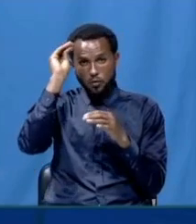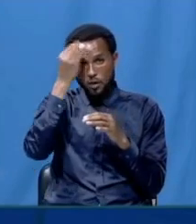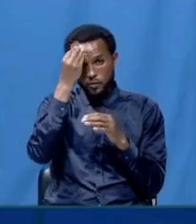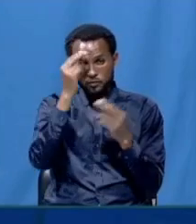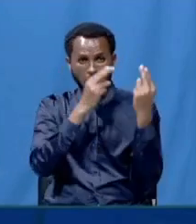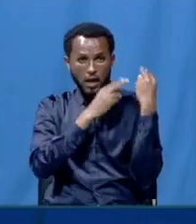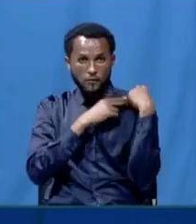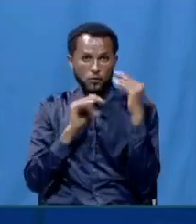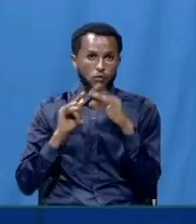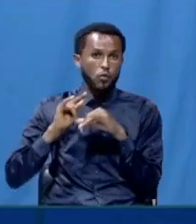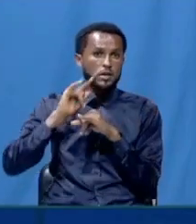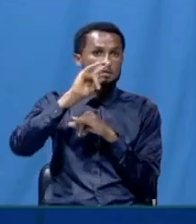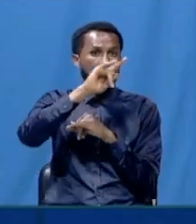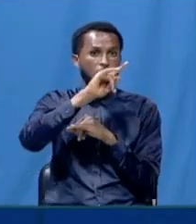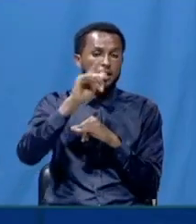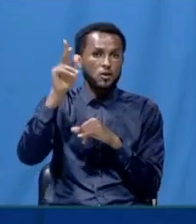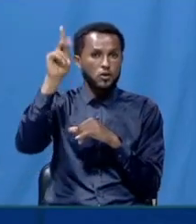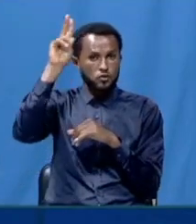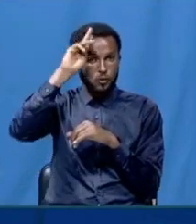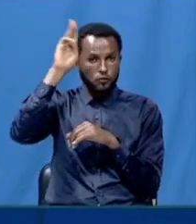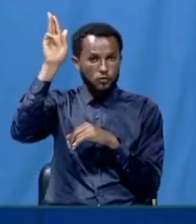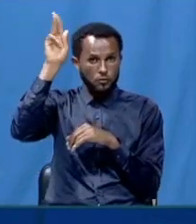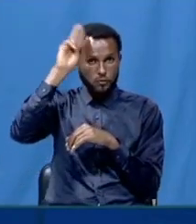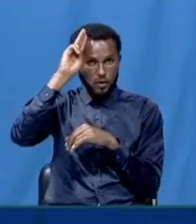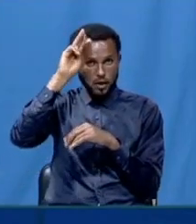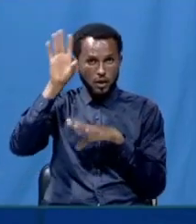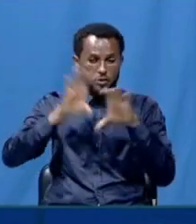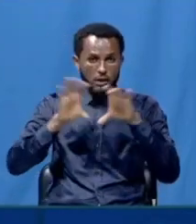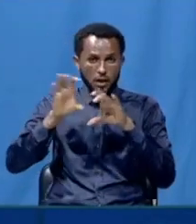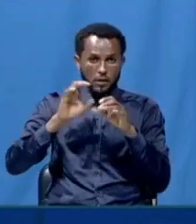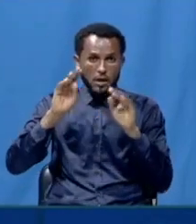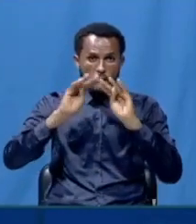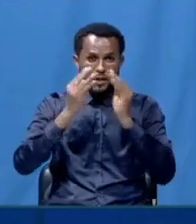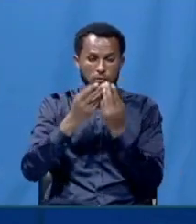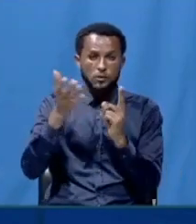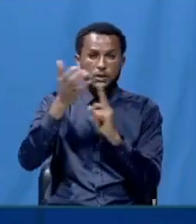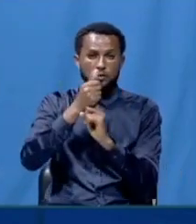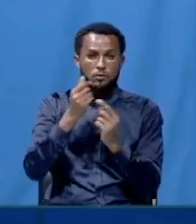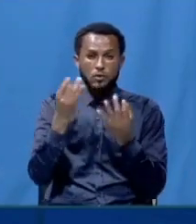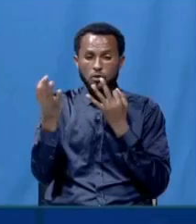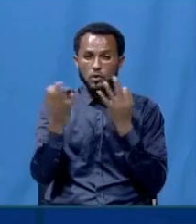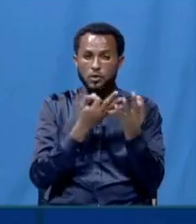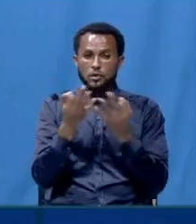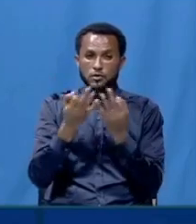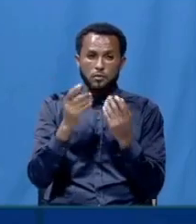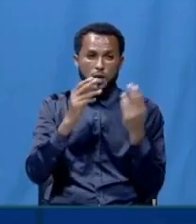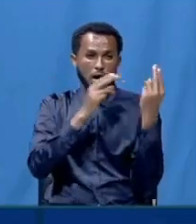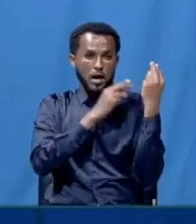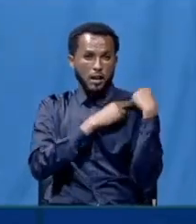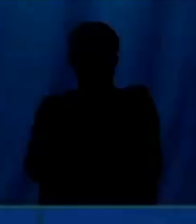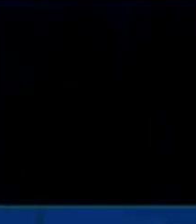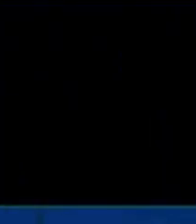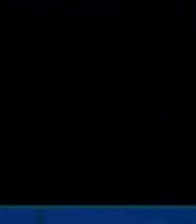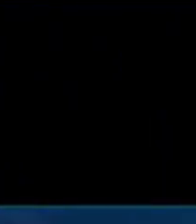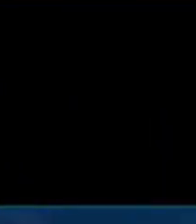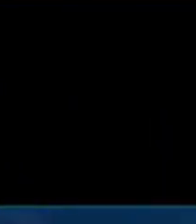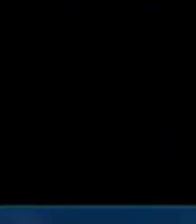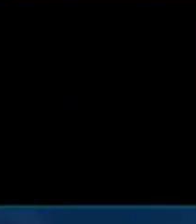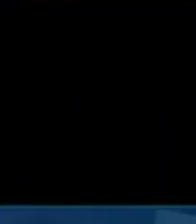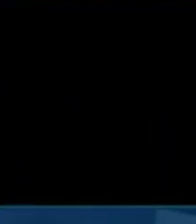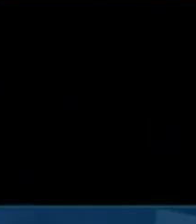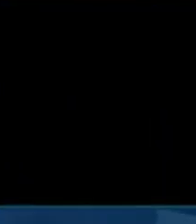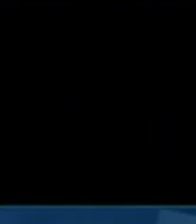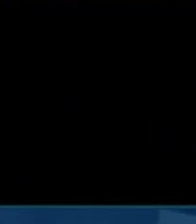ጉዳያት ወፃኢ እቲ ሕብረት ጆሴፍ ቦሬል ዘተ ንምግባር መደብ ተታሒዙ ከም ዘሎ ሓቢሮም ሓላፊ ምክልኻል ቁለላዊ ኣውሮፓ